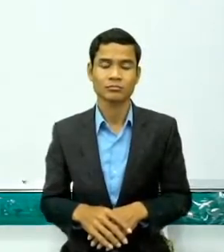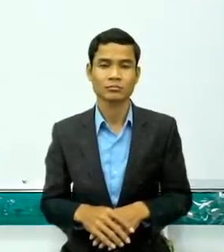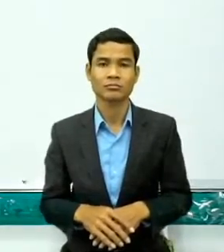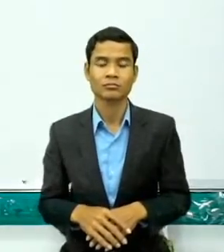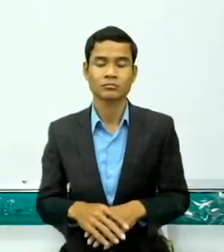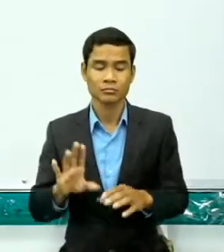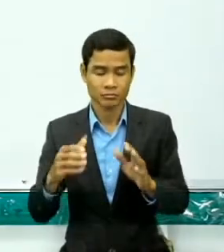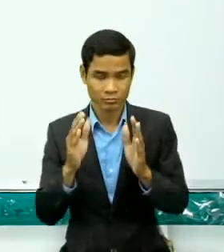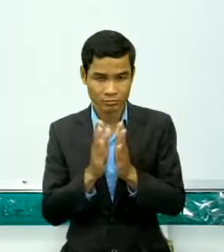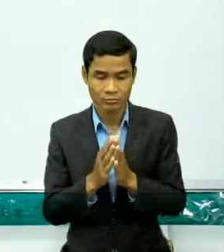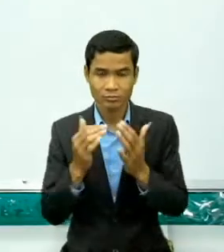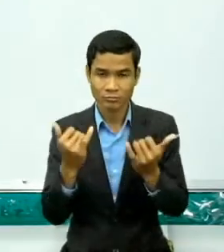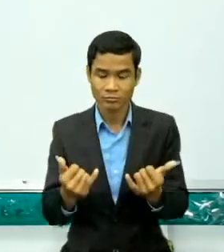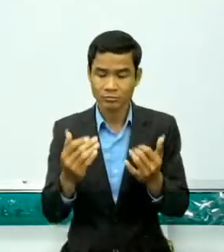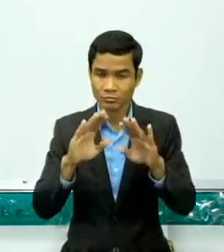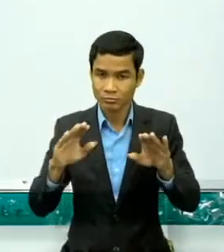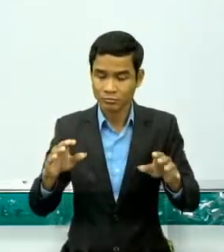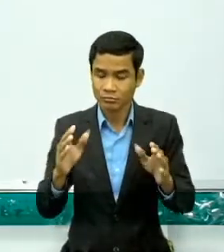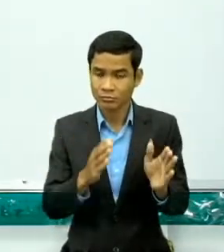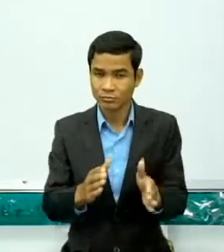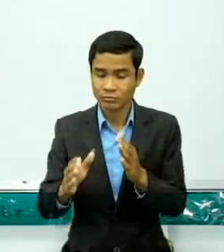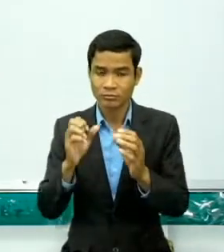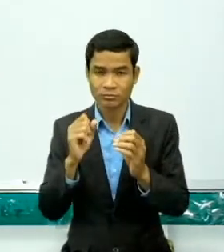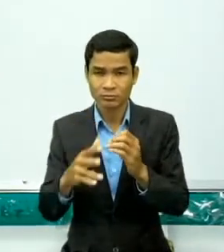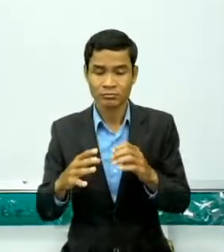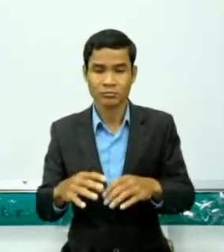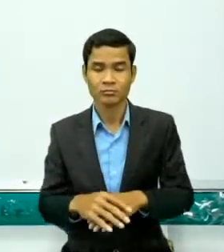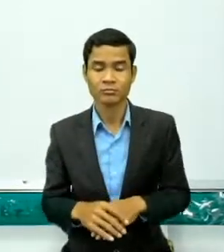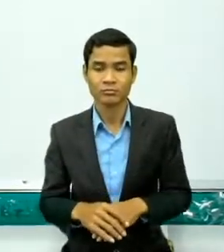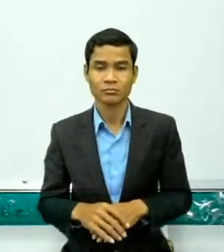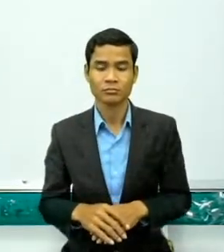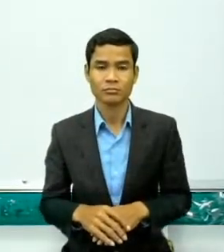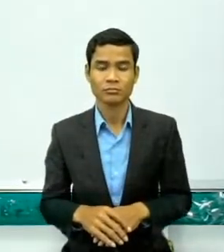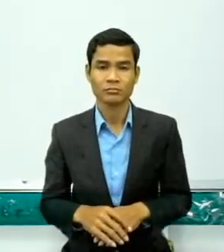ចាអរគុណឥឡូវកូនត្រៀមចាប់ផ្ដើម